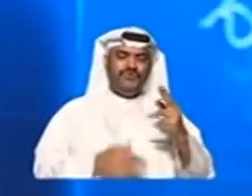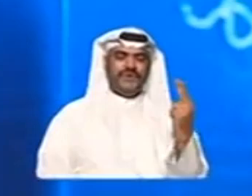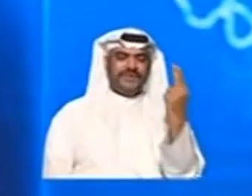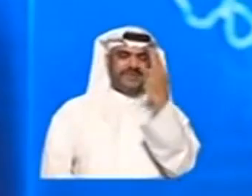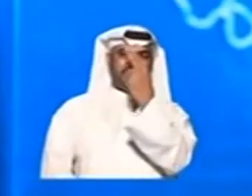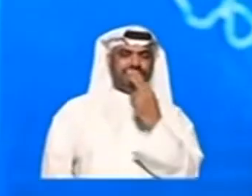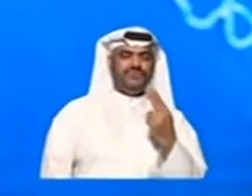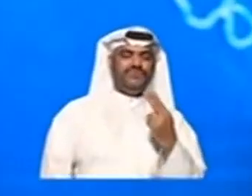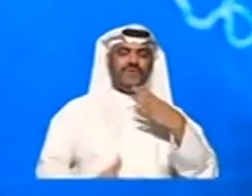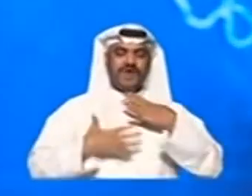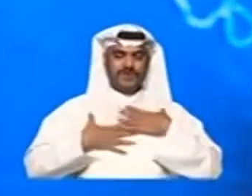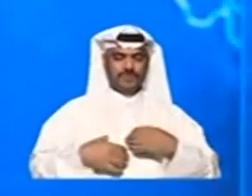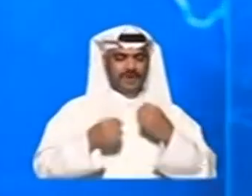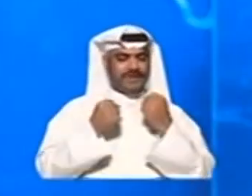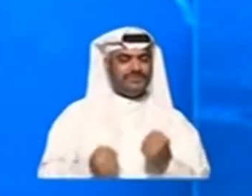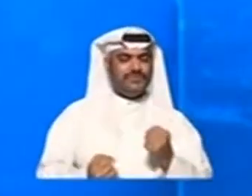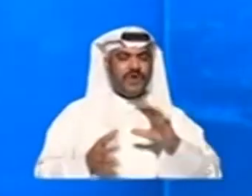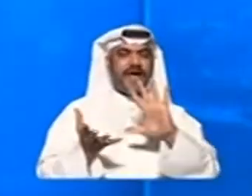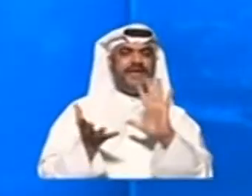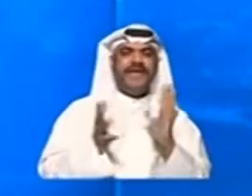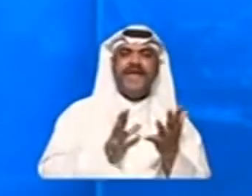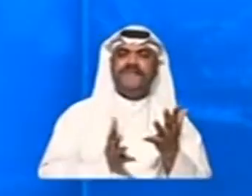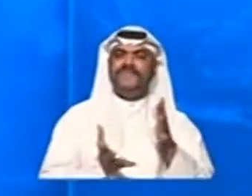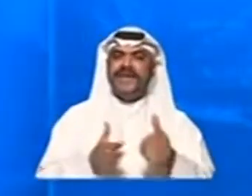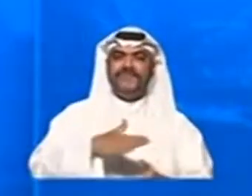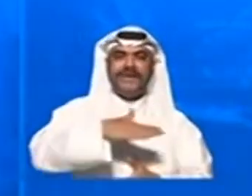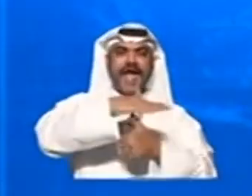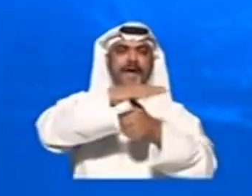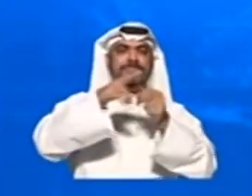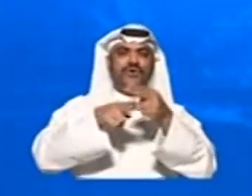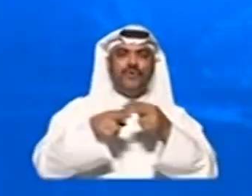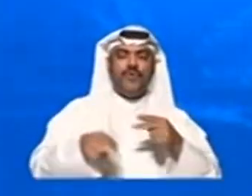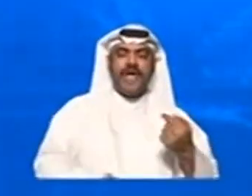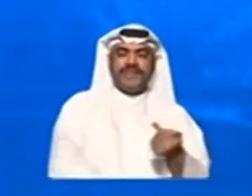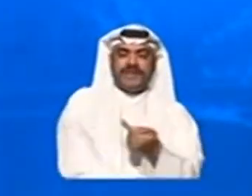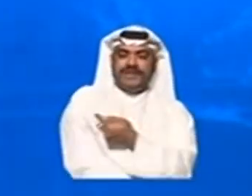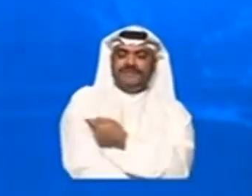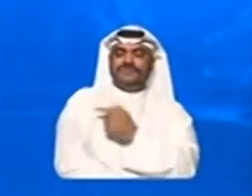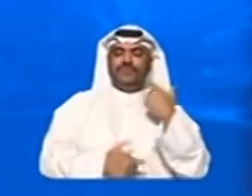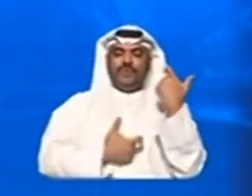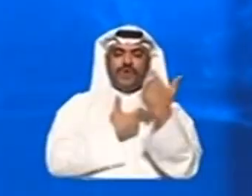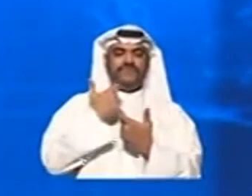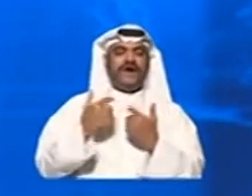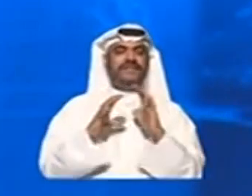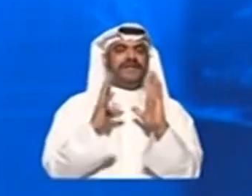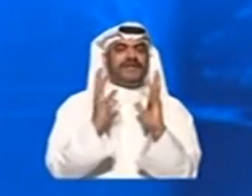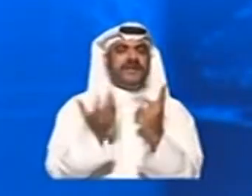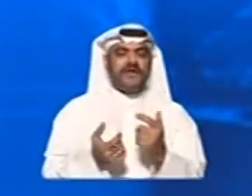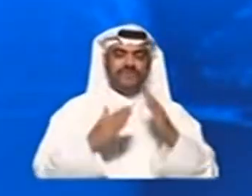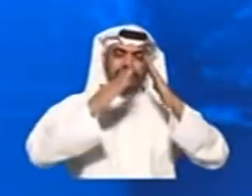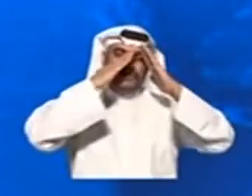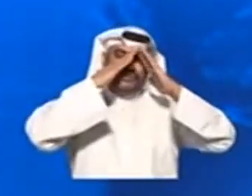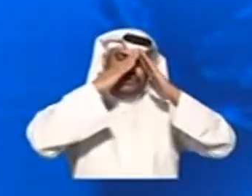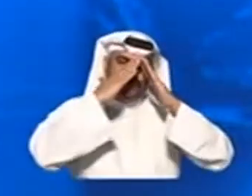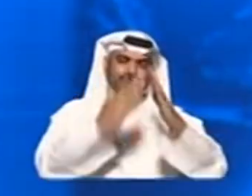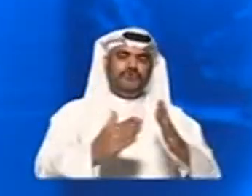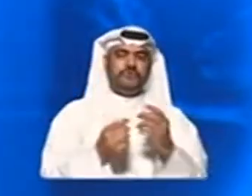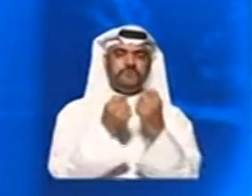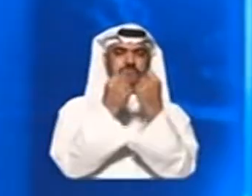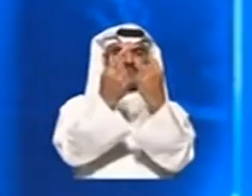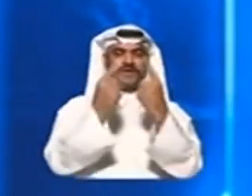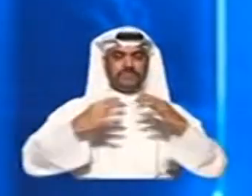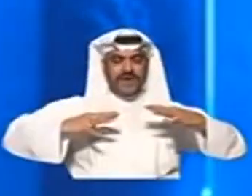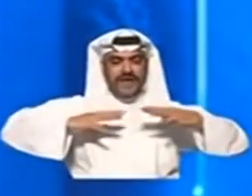الصباح حفظه الله عن بالغ شكره على هذه البادرة الكريمة وهذا التواصل الذي يجسد